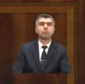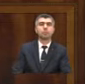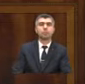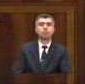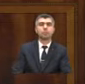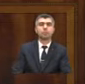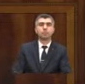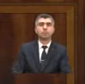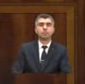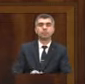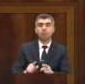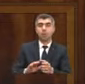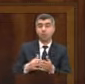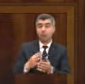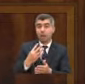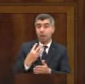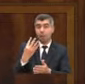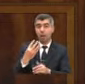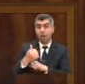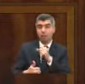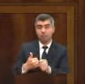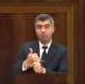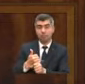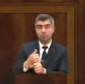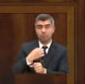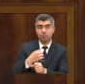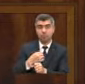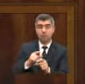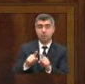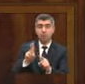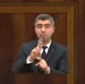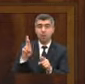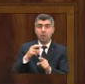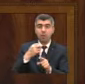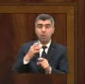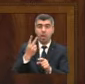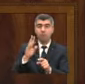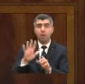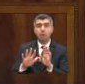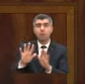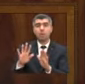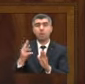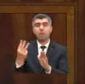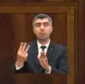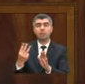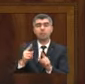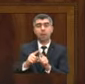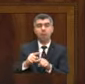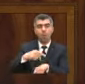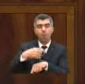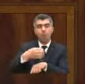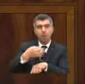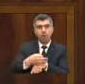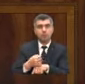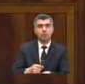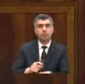والقابلات، حتى 4 سنين لانه كنخلاكم جلاله الملك يمكن هذا ما غتكملوه حتى 2035. هادشي باش حدد الاجال